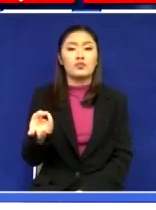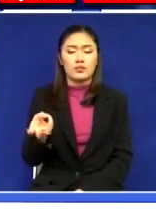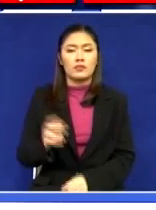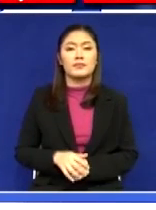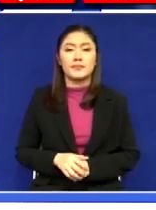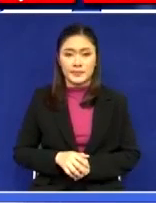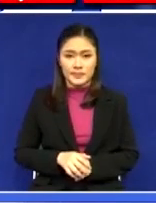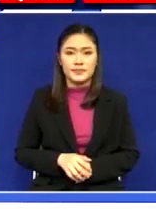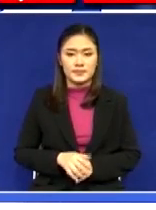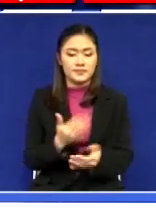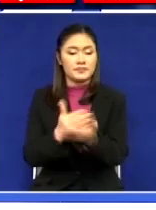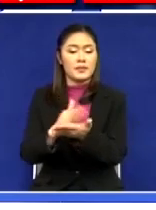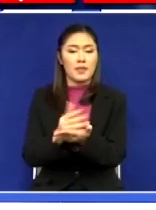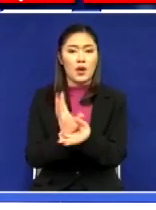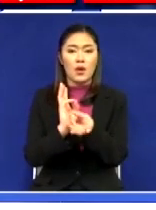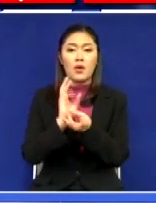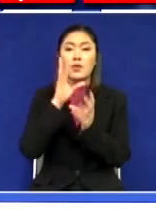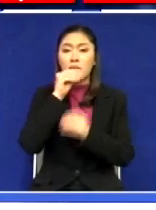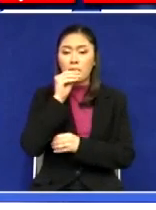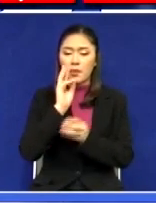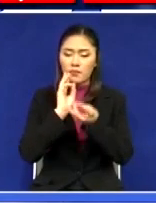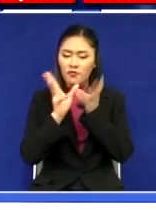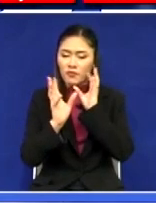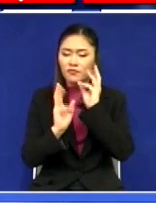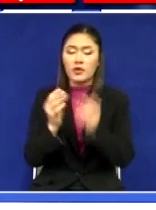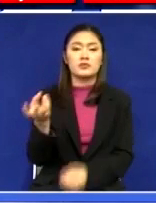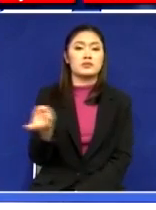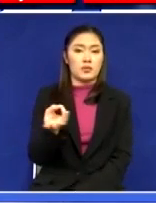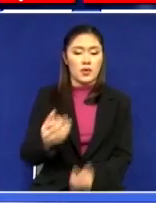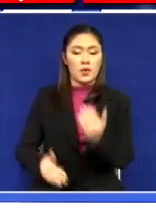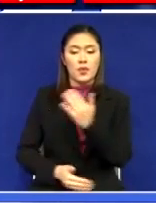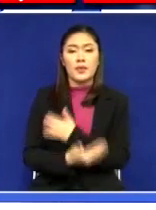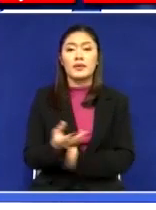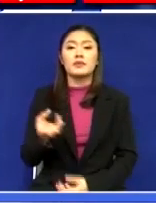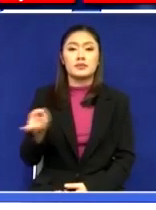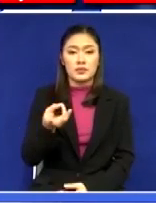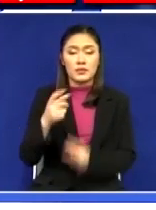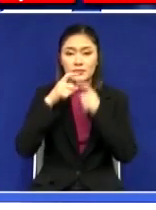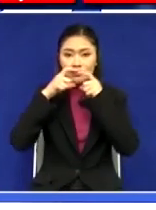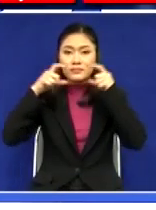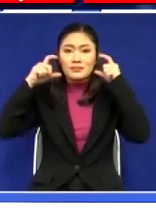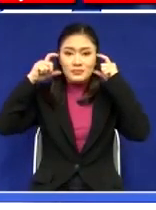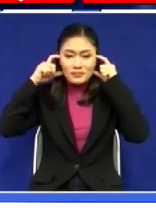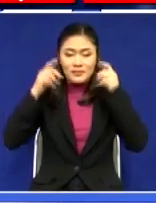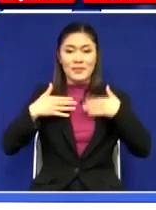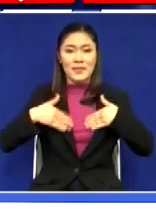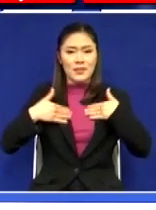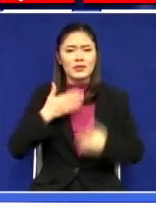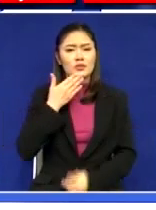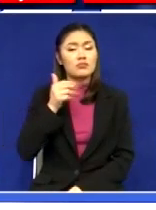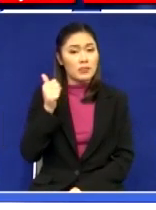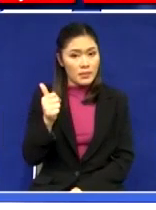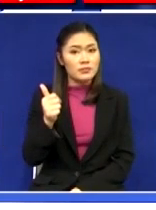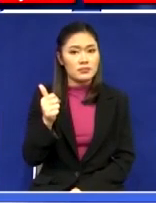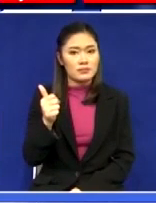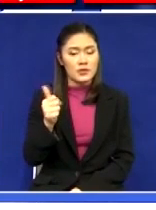ของการกระจายของละอองฝอยน้ำลายนะครับสามารถใส่หน้ากากผ้าอยู่ตลอดเวลาหรือเปล่านะ